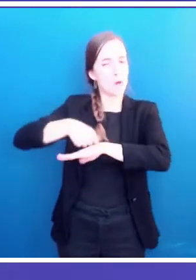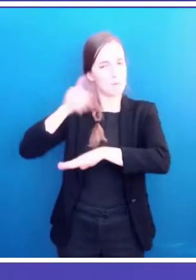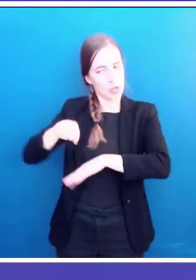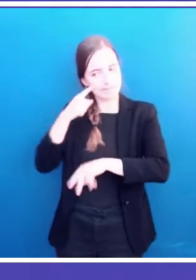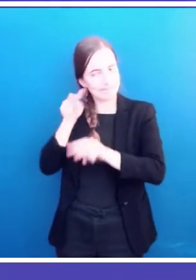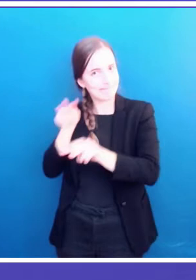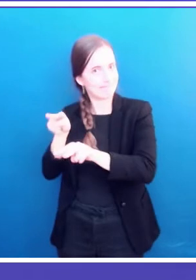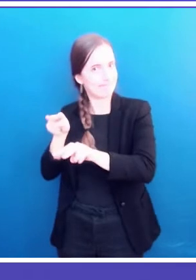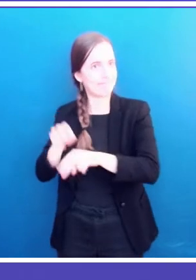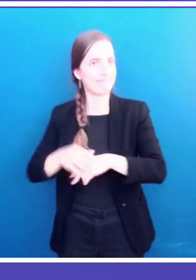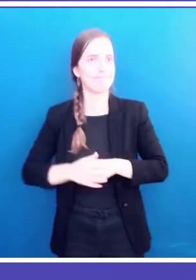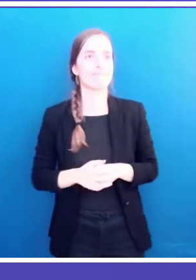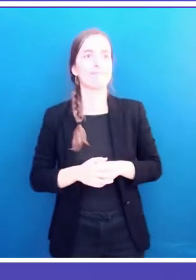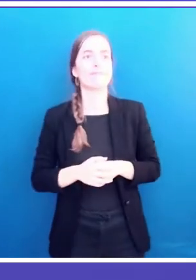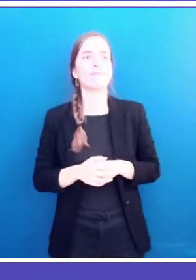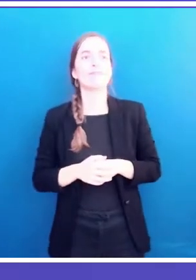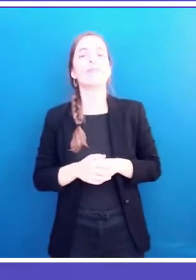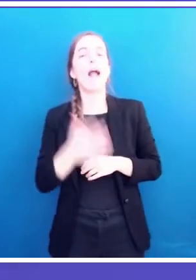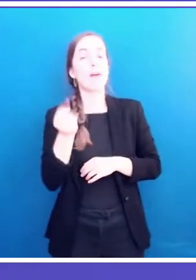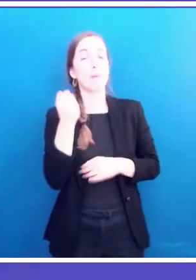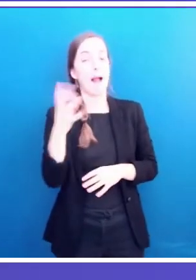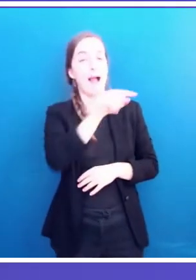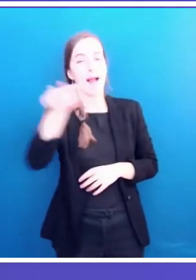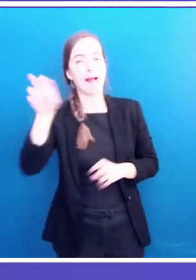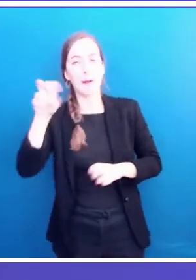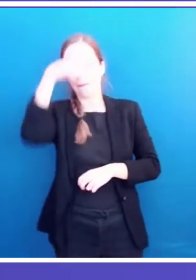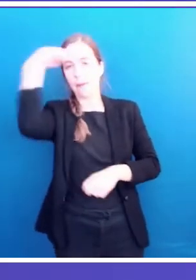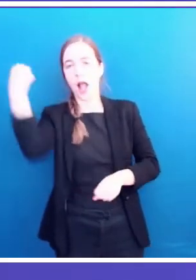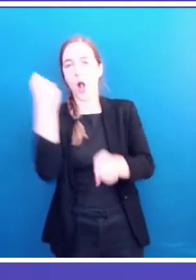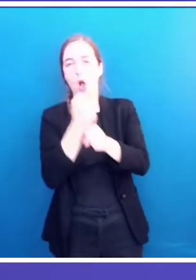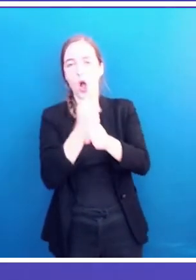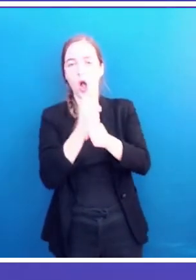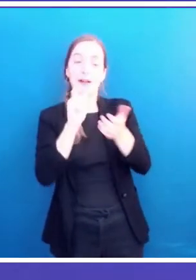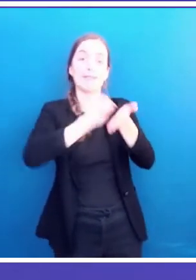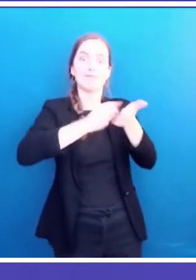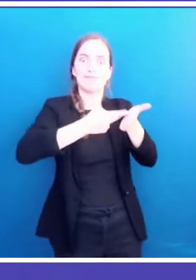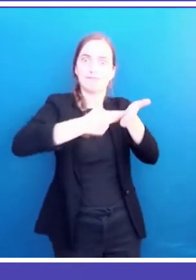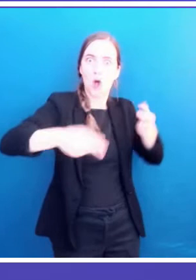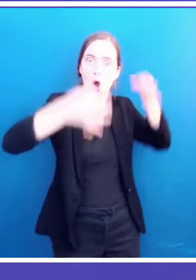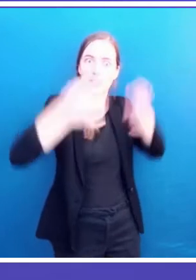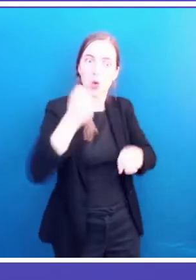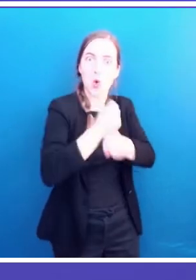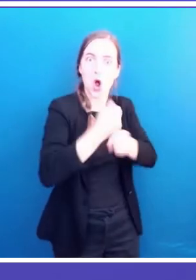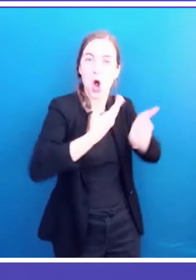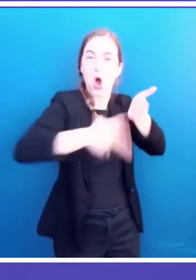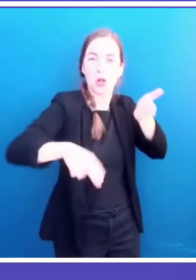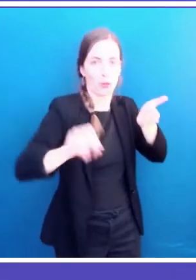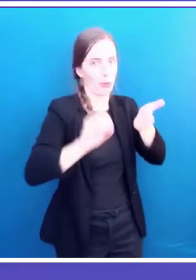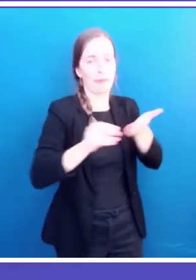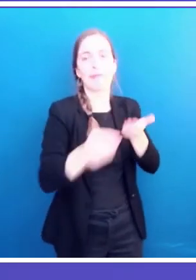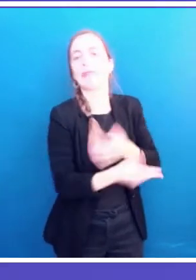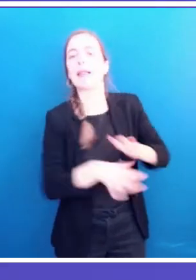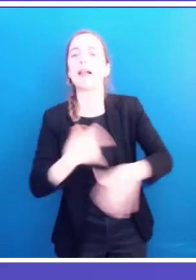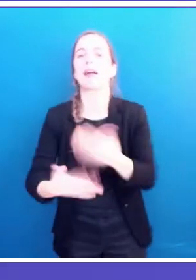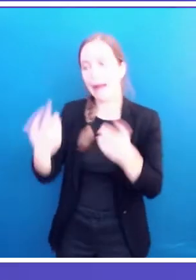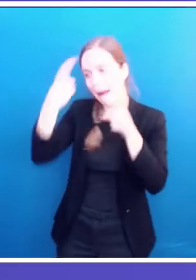المساعدات المالية نظرا إلى أن هنا لم تحصلنا على أي عقد رسمي. إذن في هذه البرامج تمكننا